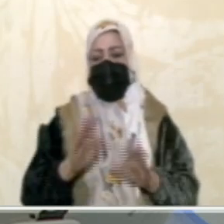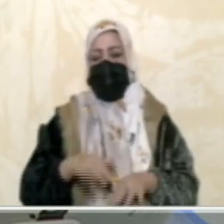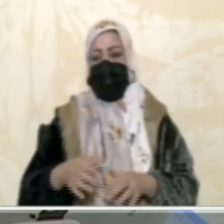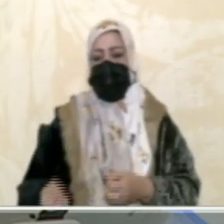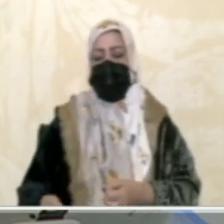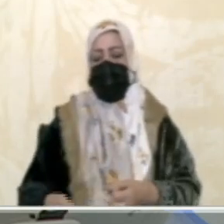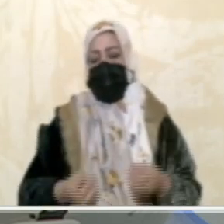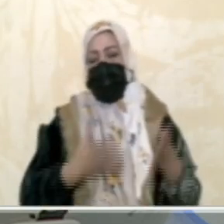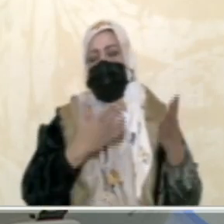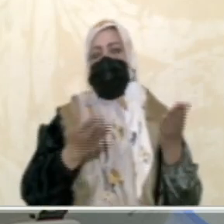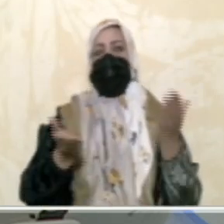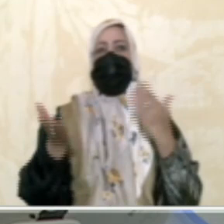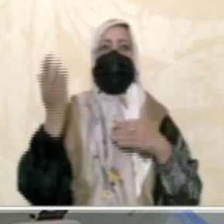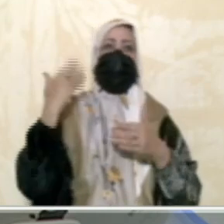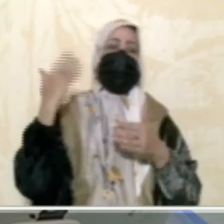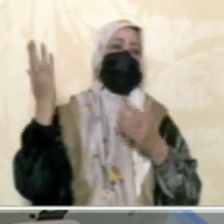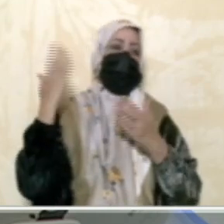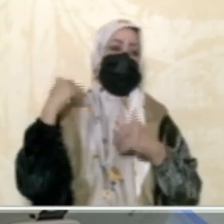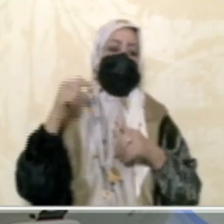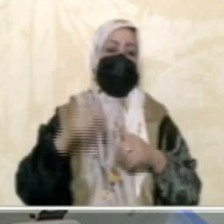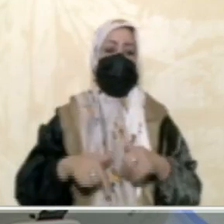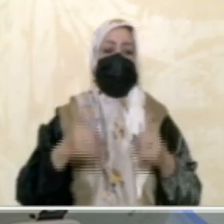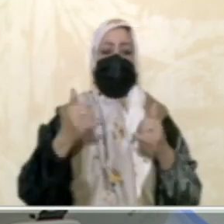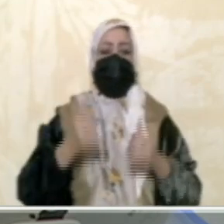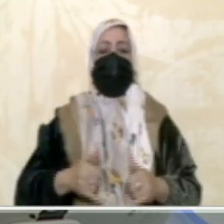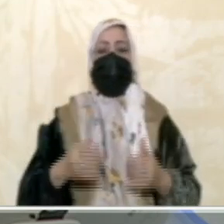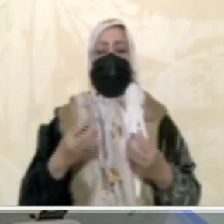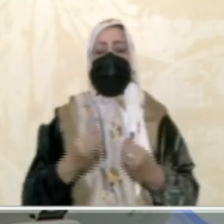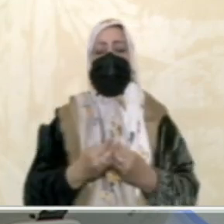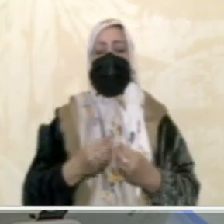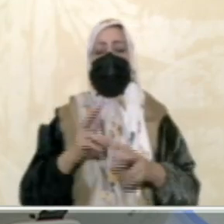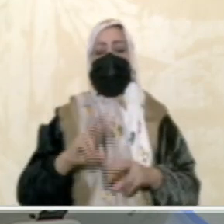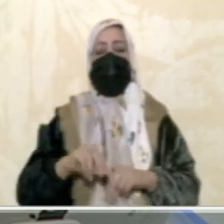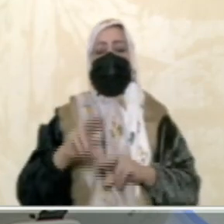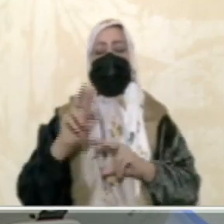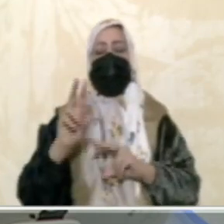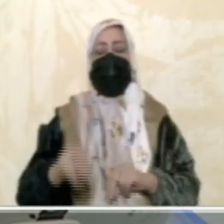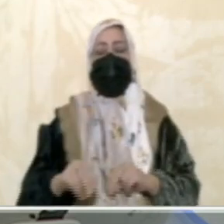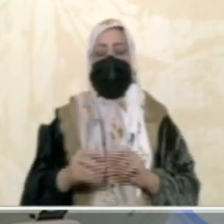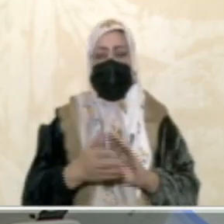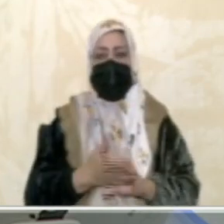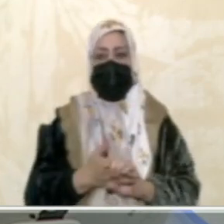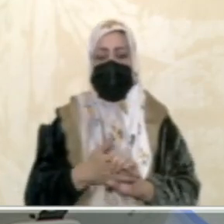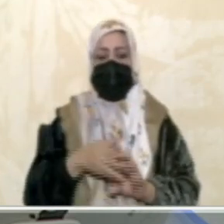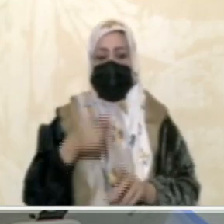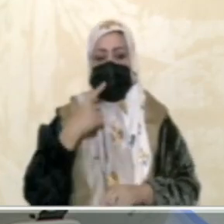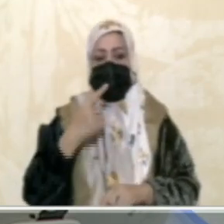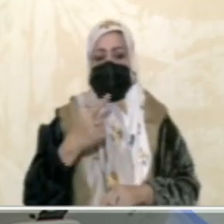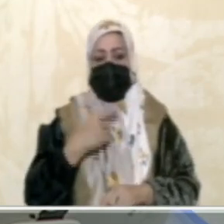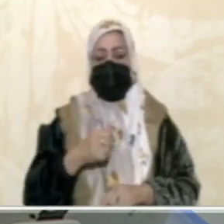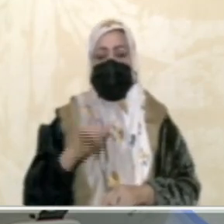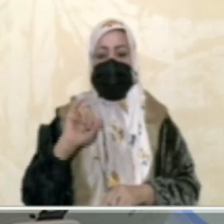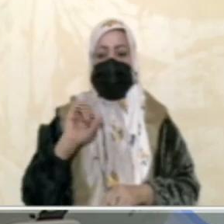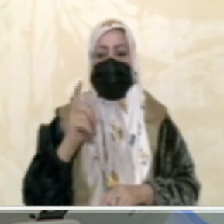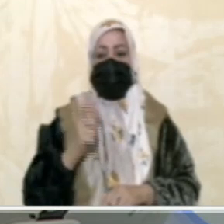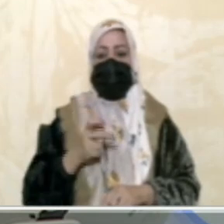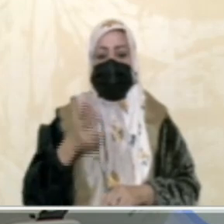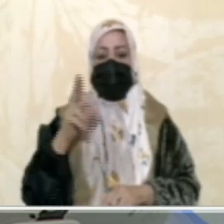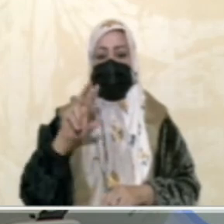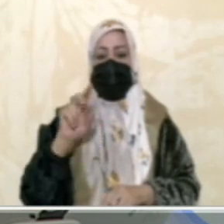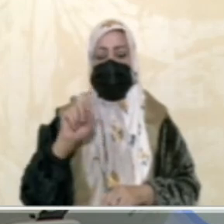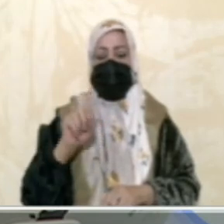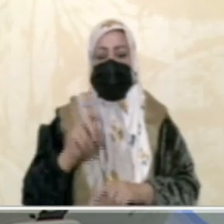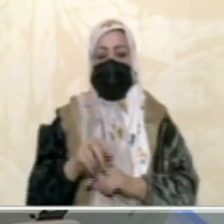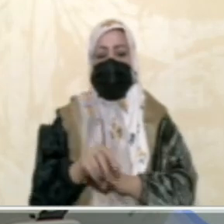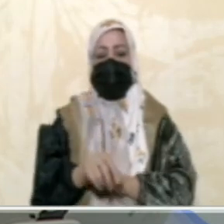اليه منذ سنوات والشيخ محمد الفيتوري وان كنت يعني لم اشرف